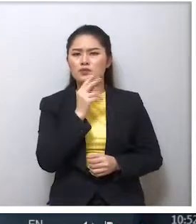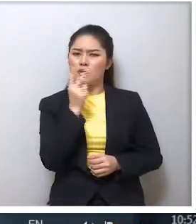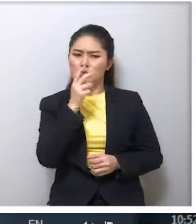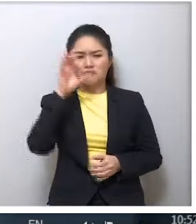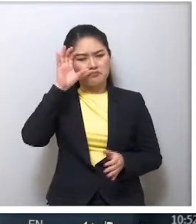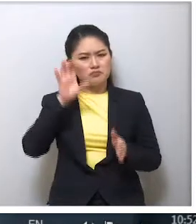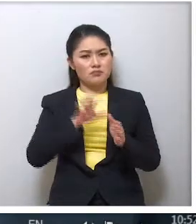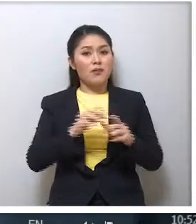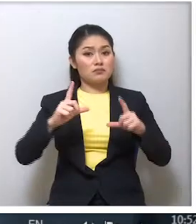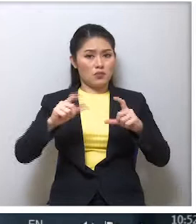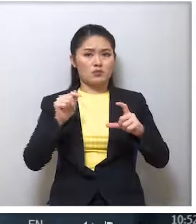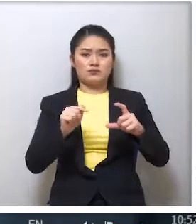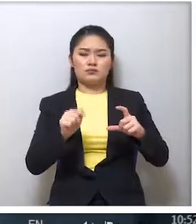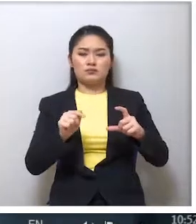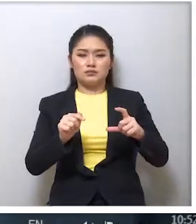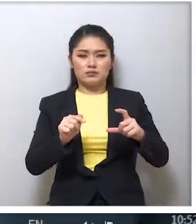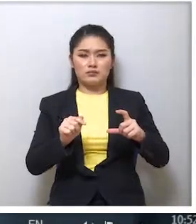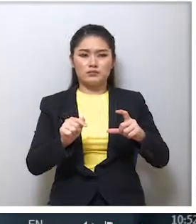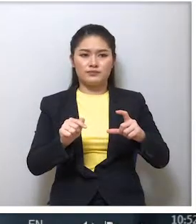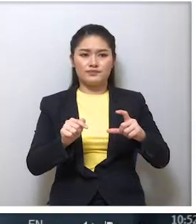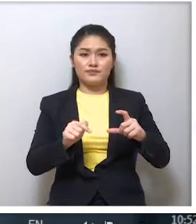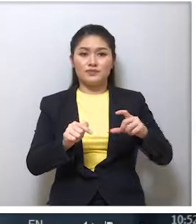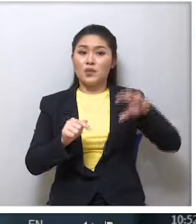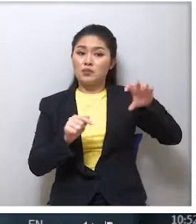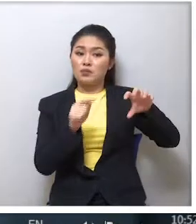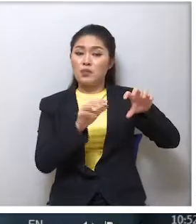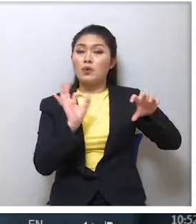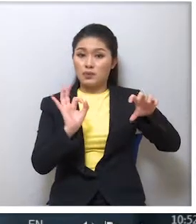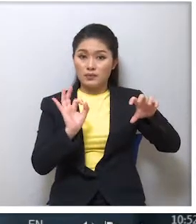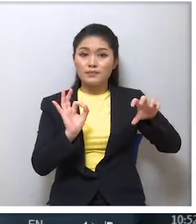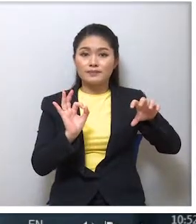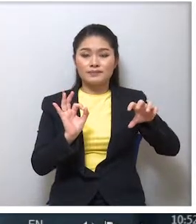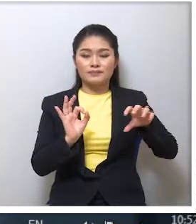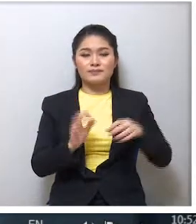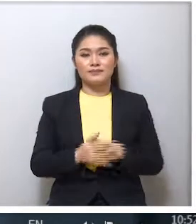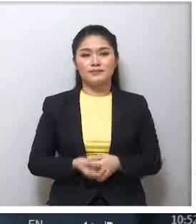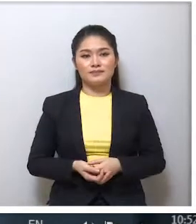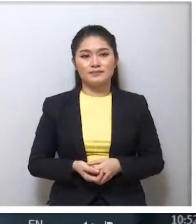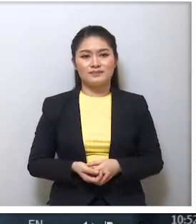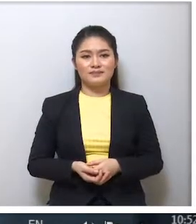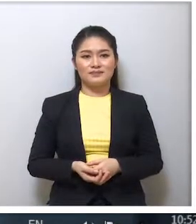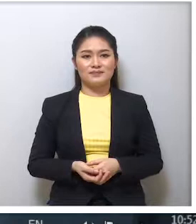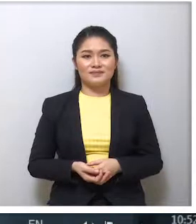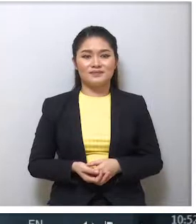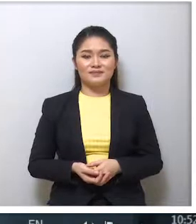ากมุมกล้องแล้วเนี่ยตัวชิ้นงานเรามันโอเคไหมครับ